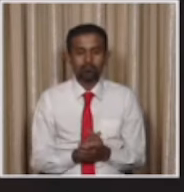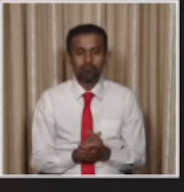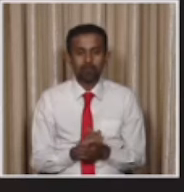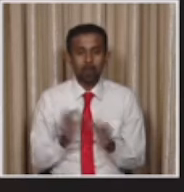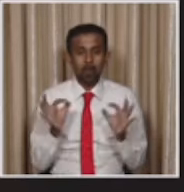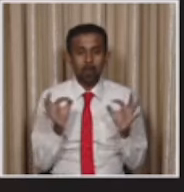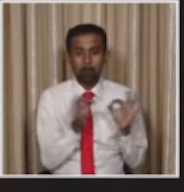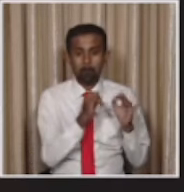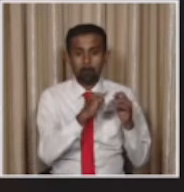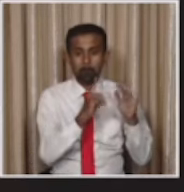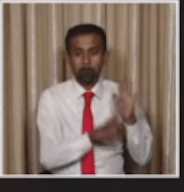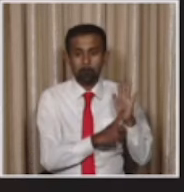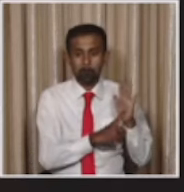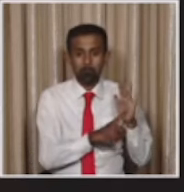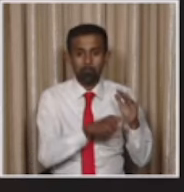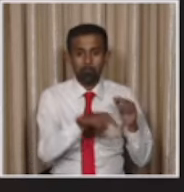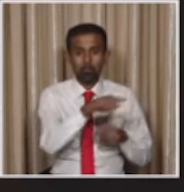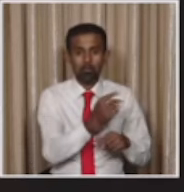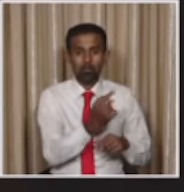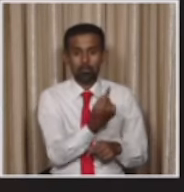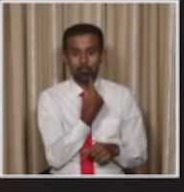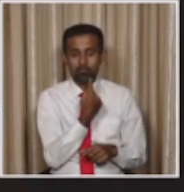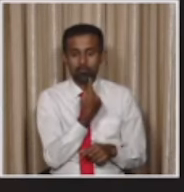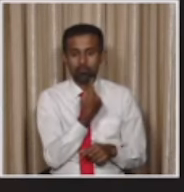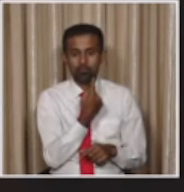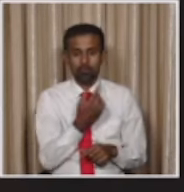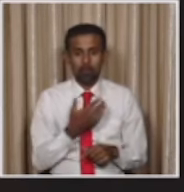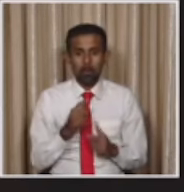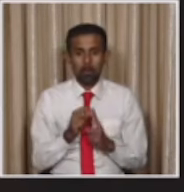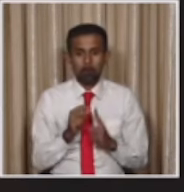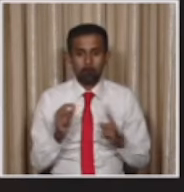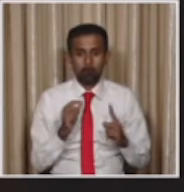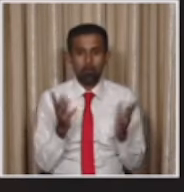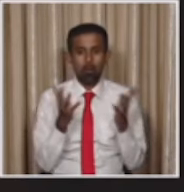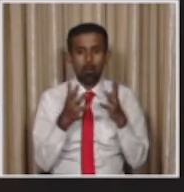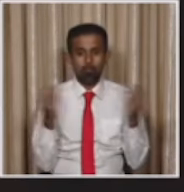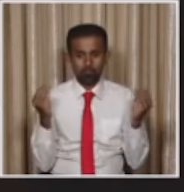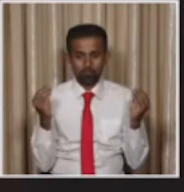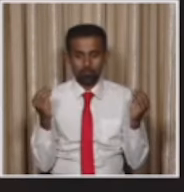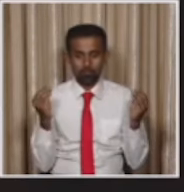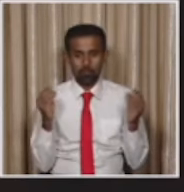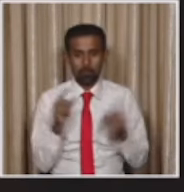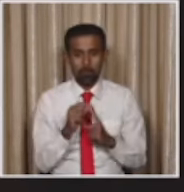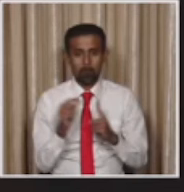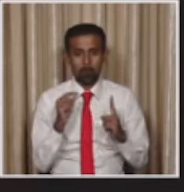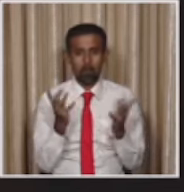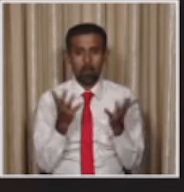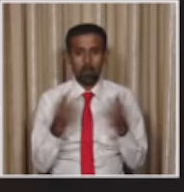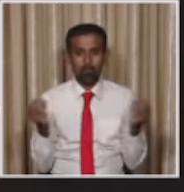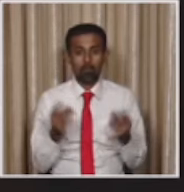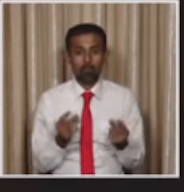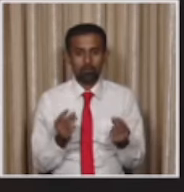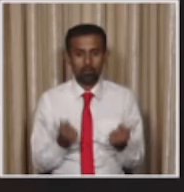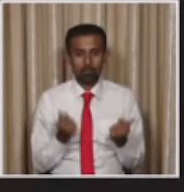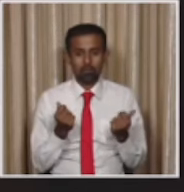බැසිල් රාජපක්ෂ මහත්තයාගේ පැත්තෙන් ආරංචි වෙනවා අපි දැන් පාර්ලිමේන්තුව විසිරුවනවා. පාර්ලිමේන්තුව විසිරුවලා